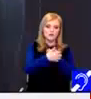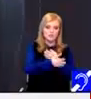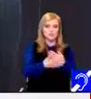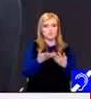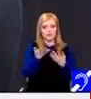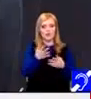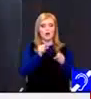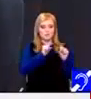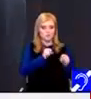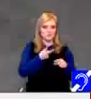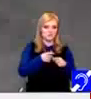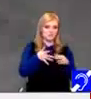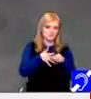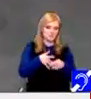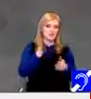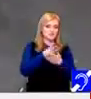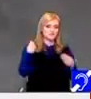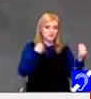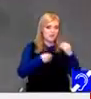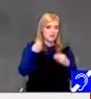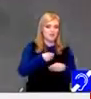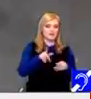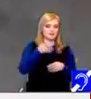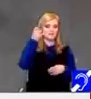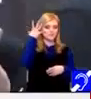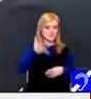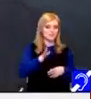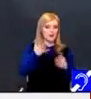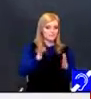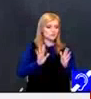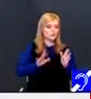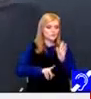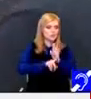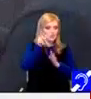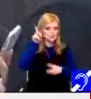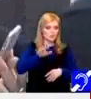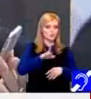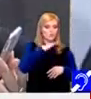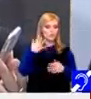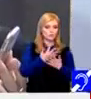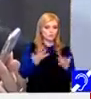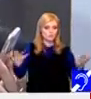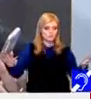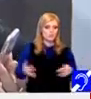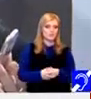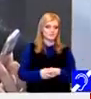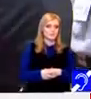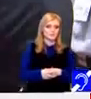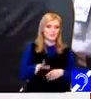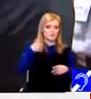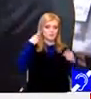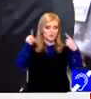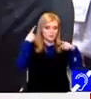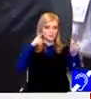Domeniul hainelor și accesoriilor inteligente e abia la început. Încă sunt prezentate prototipuri, dar producătorii din domeniu sunt siguri că